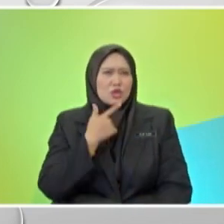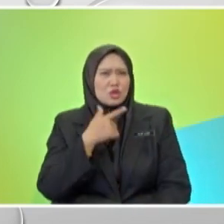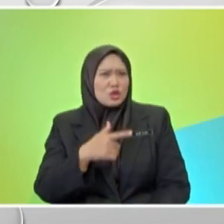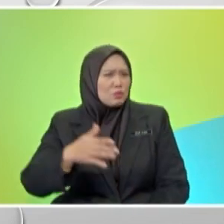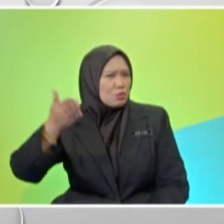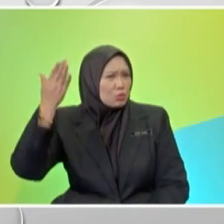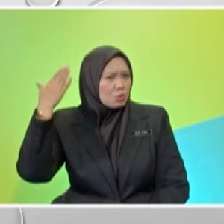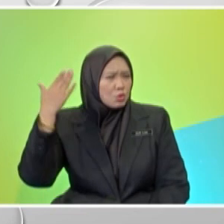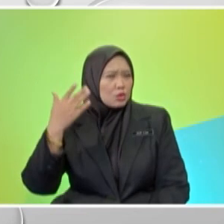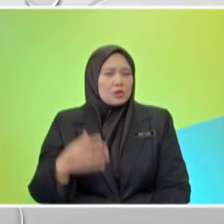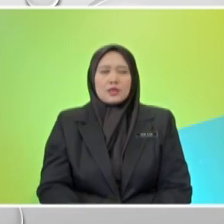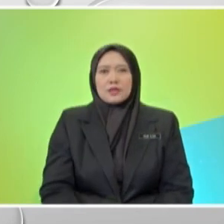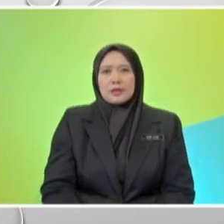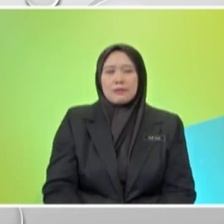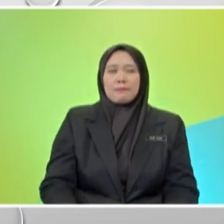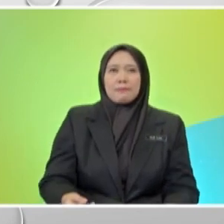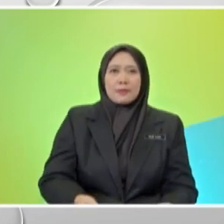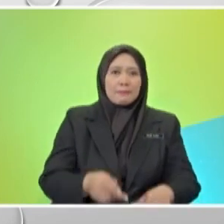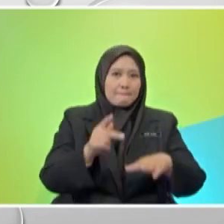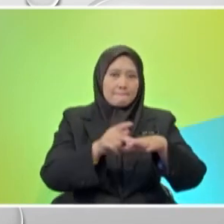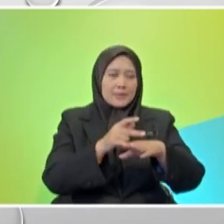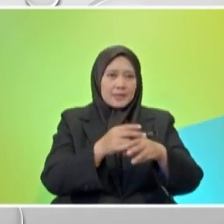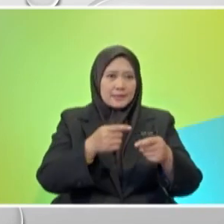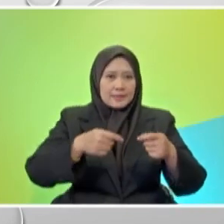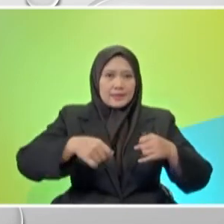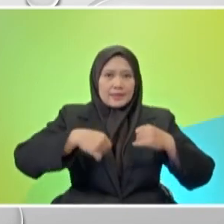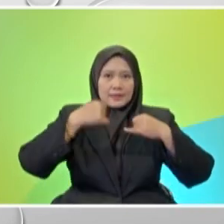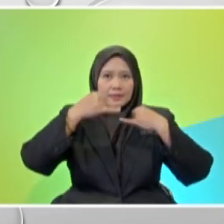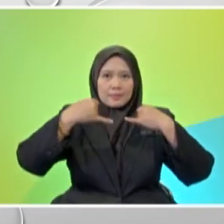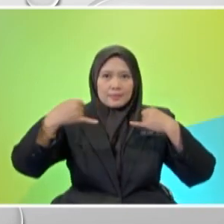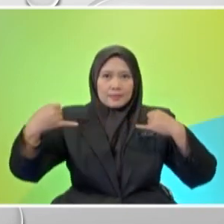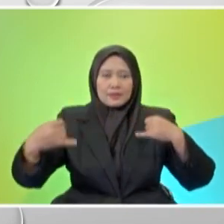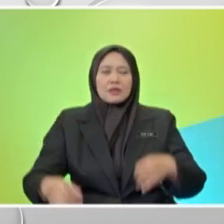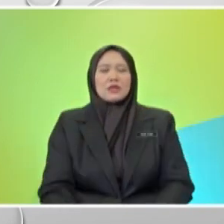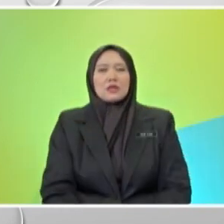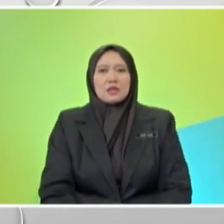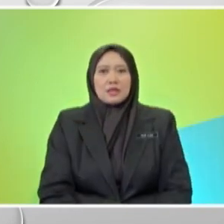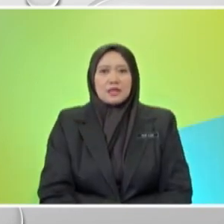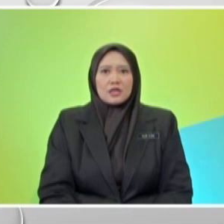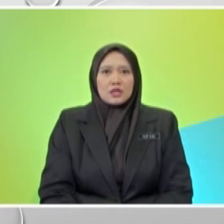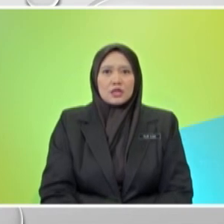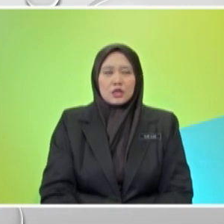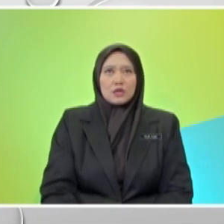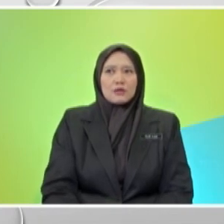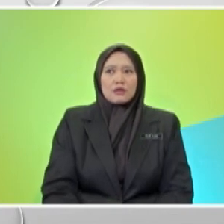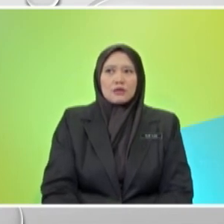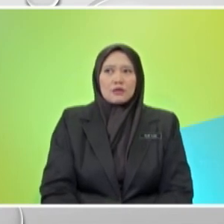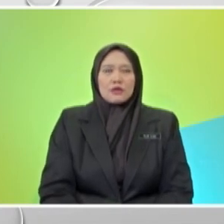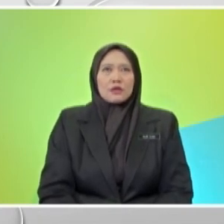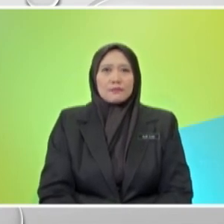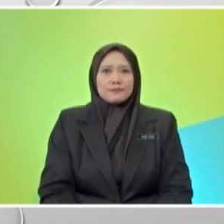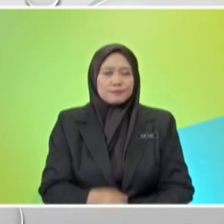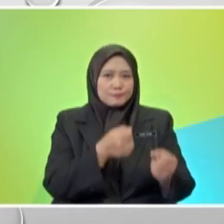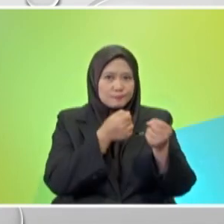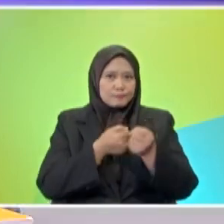pakai tali, dia tarik dia punya palang keselamatan tu naik ke atas. Berat tu Irfan. Berat, betul. Kat belakang palang tu